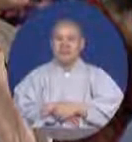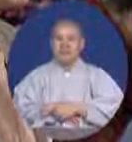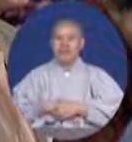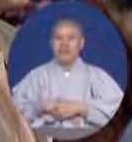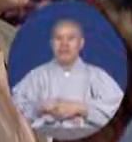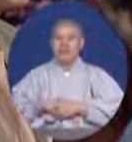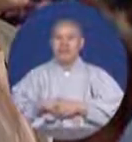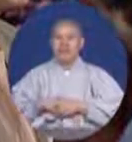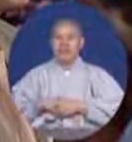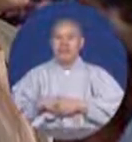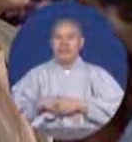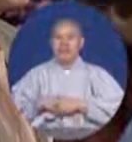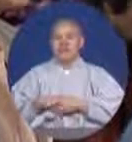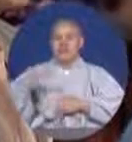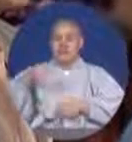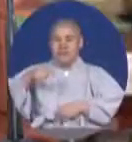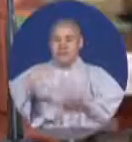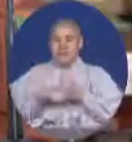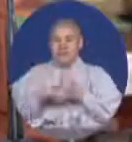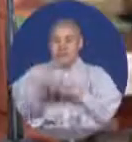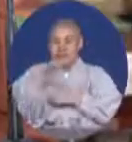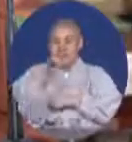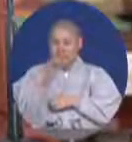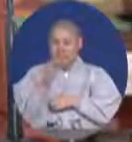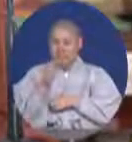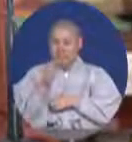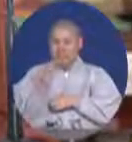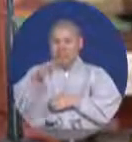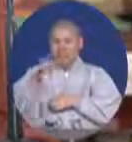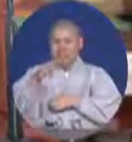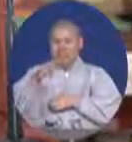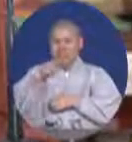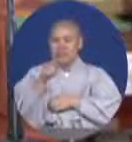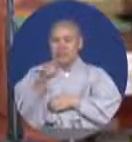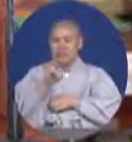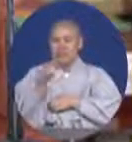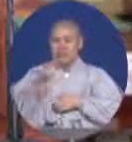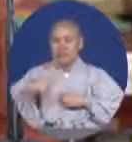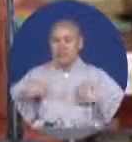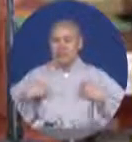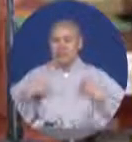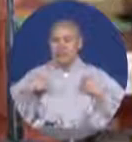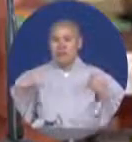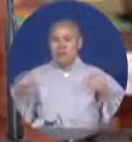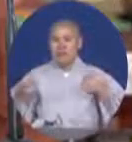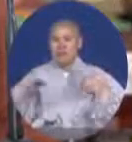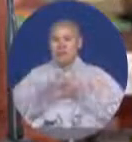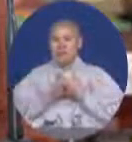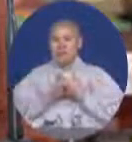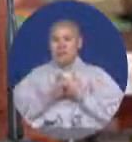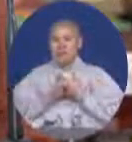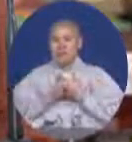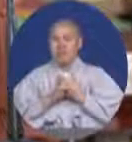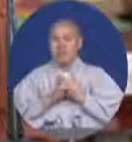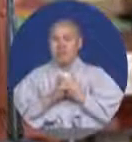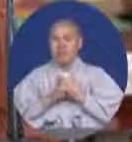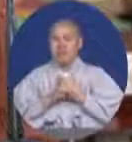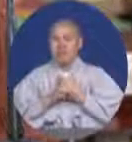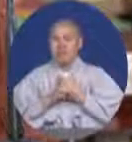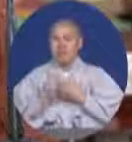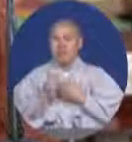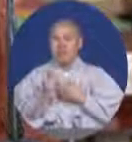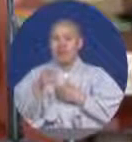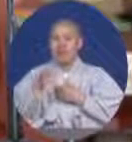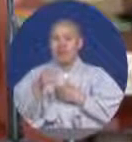여기에 깊은 뜻이 있는 거예요. 허수아비 옷을 벗기면 허수아비는 뭔 입으라고 합니까? 그걸